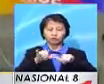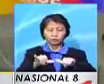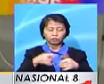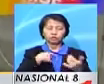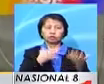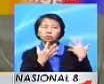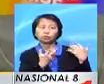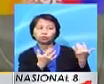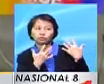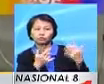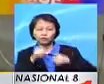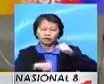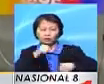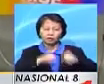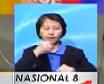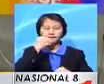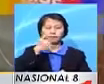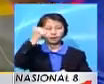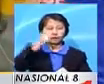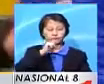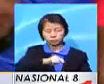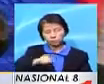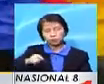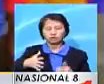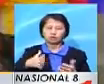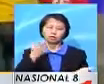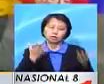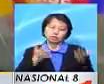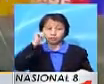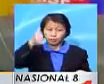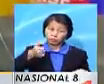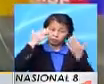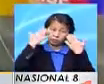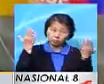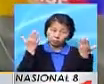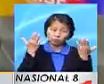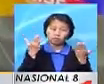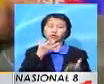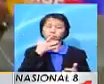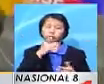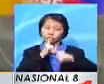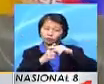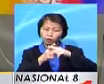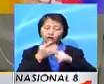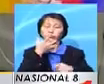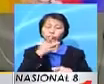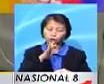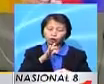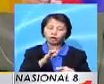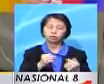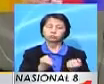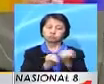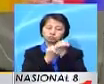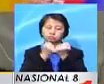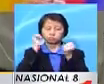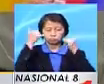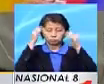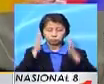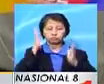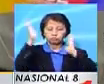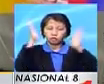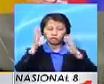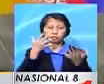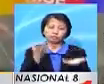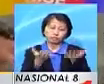kita nantikan kayuhan terbaik mereka. Mungkin esok mana tahu nasib positif ataupun tuah memihak kepada pelumba-pelumba